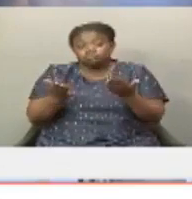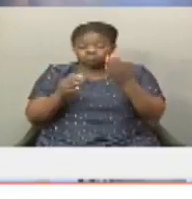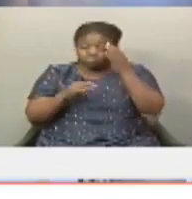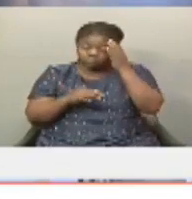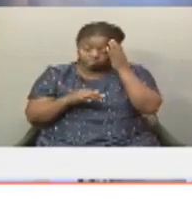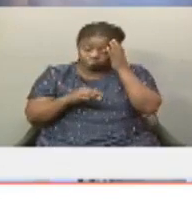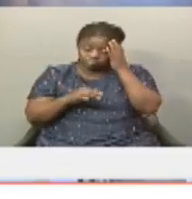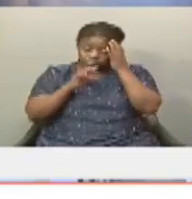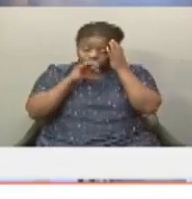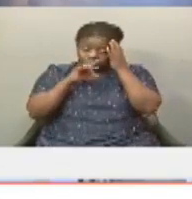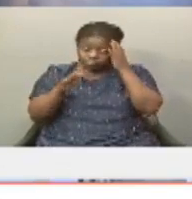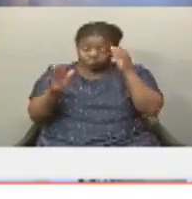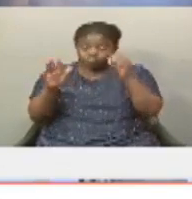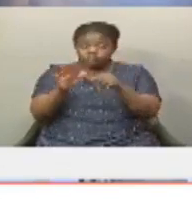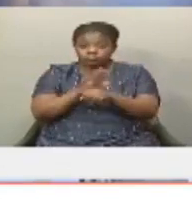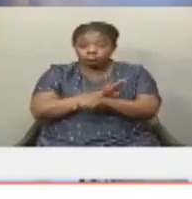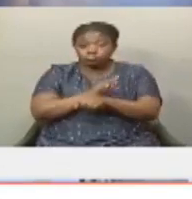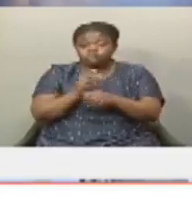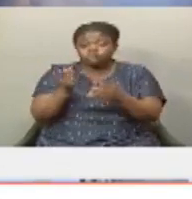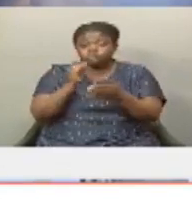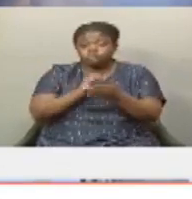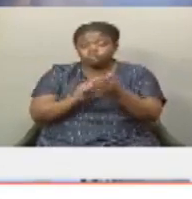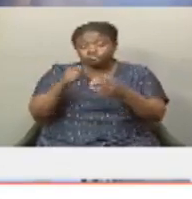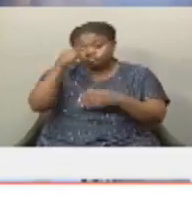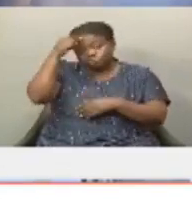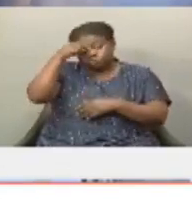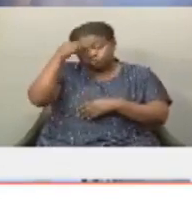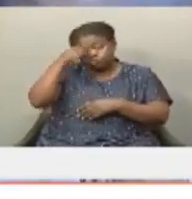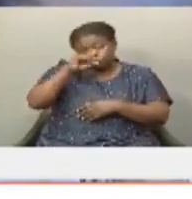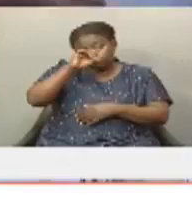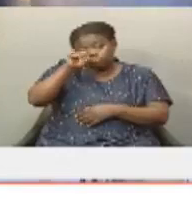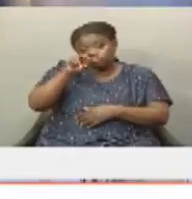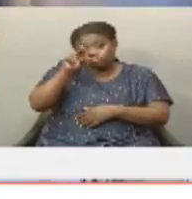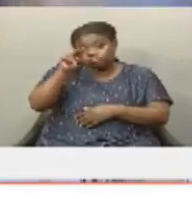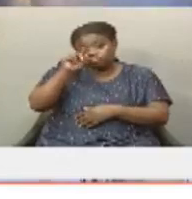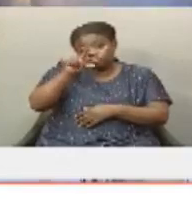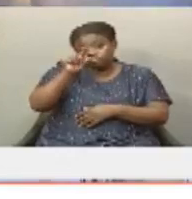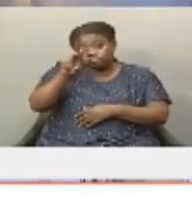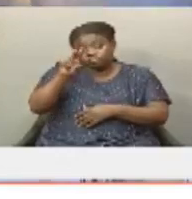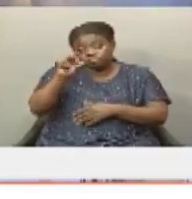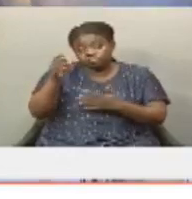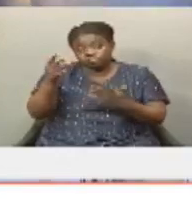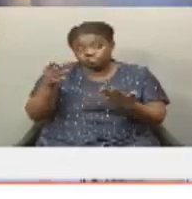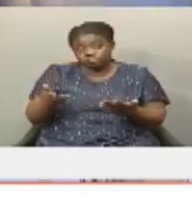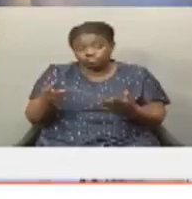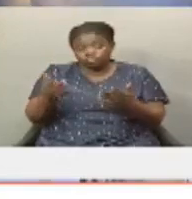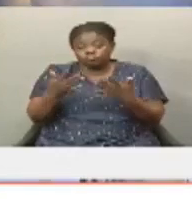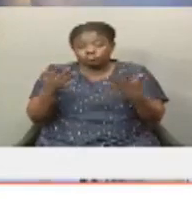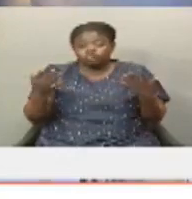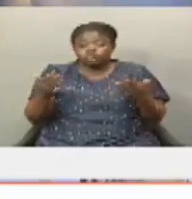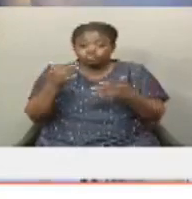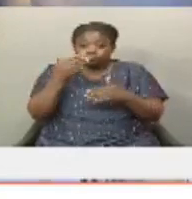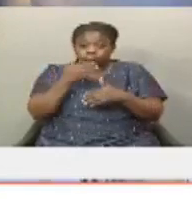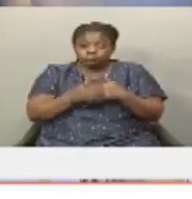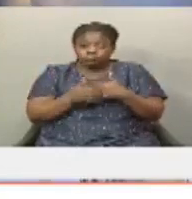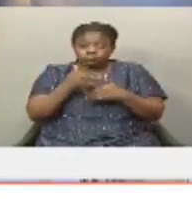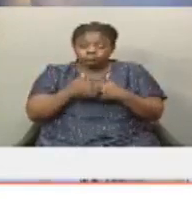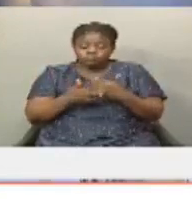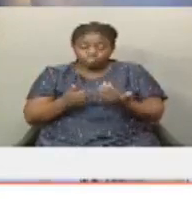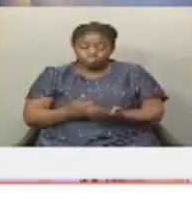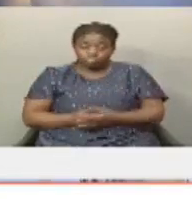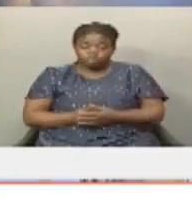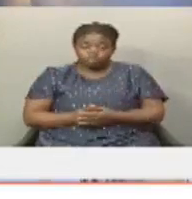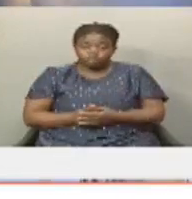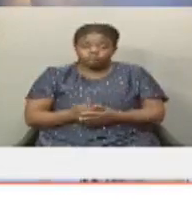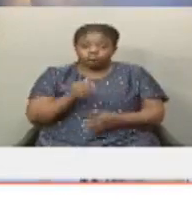ngombo, kitabo kiramba kyawandiikibwa Omukenkufu Nyanzi Julius. N'olwekyo mwabe kyabadde aza musembere.